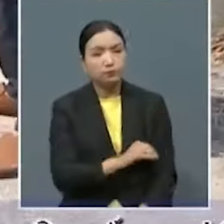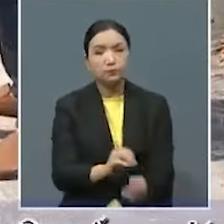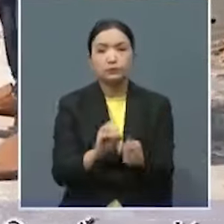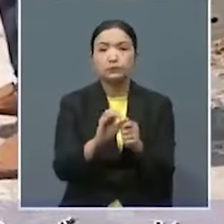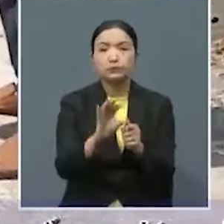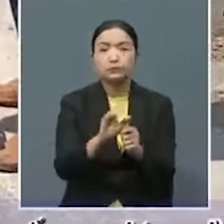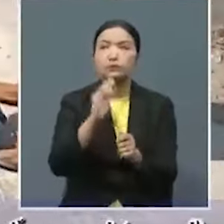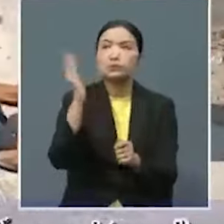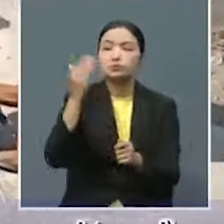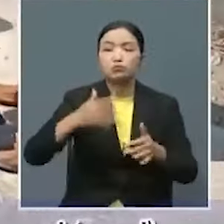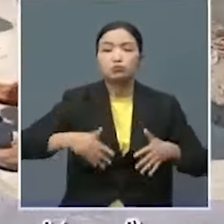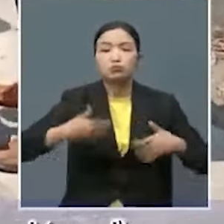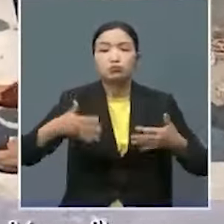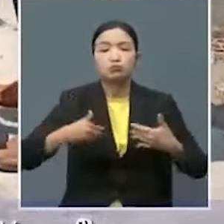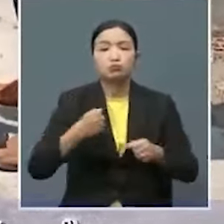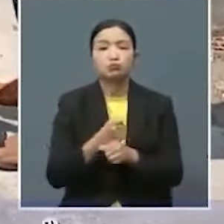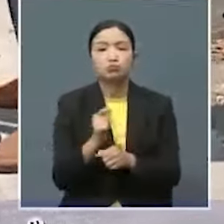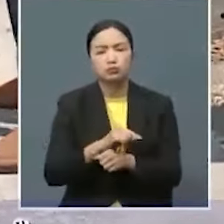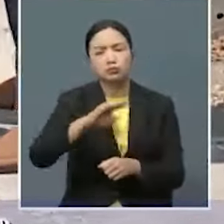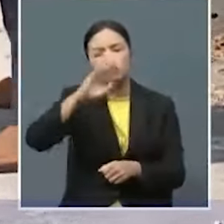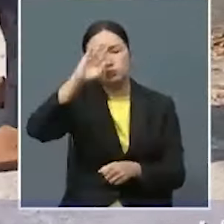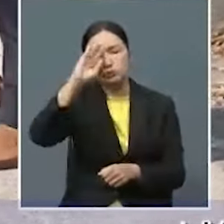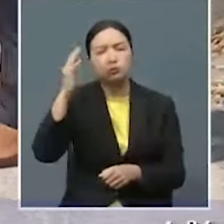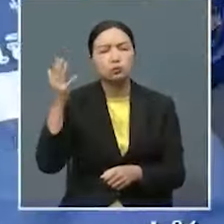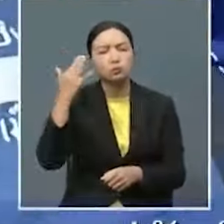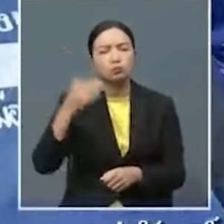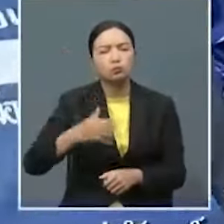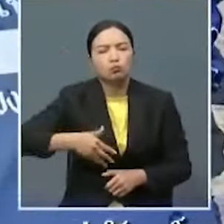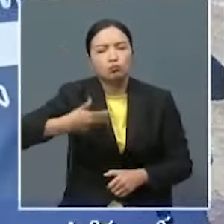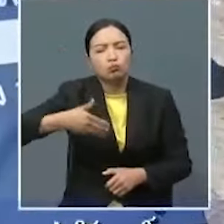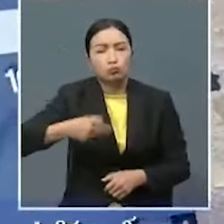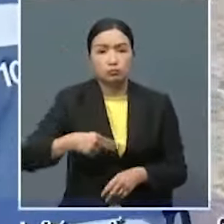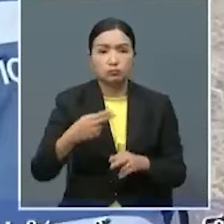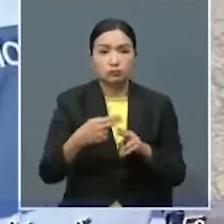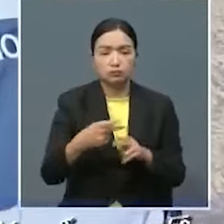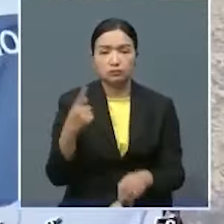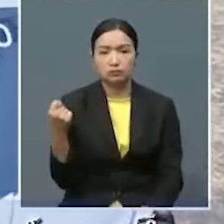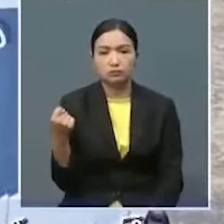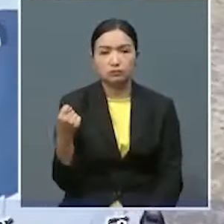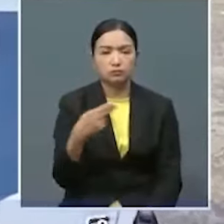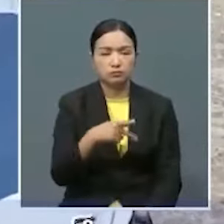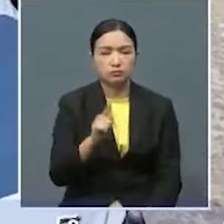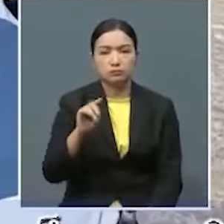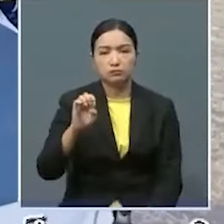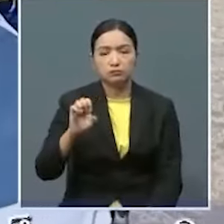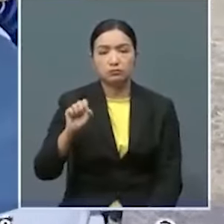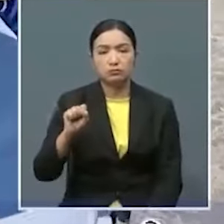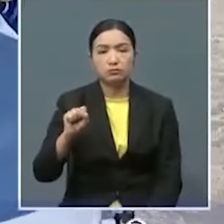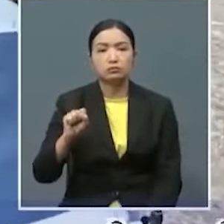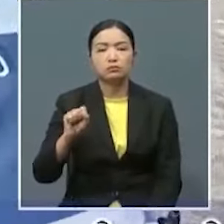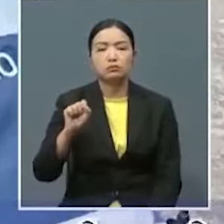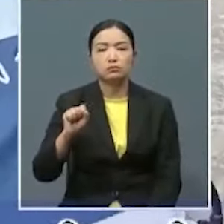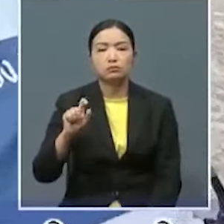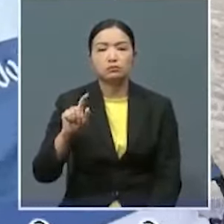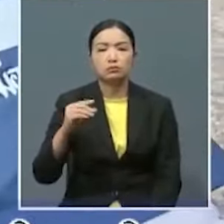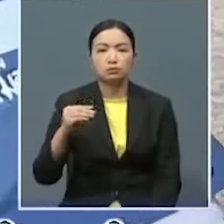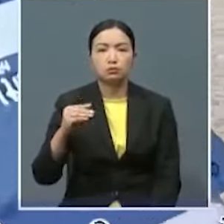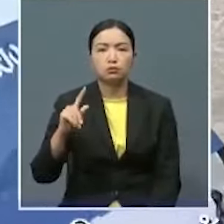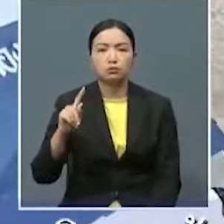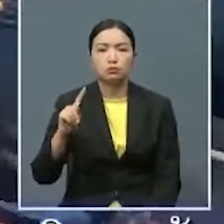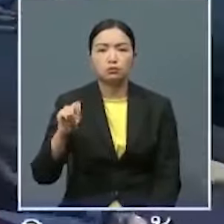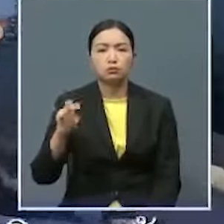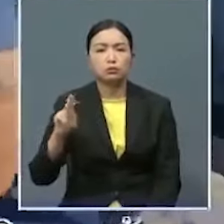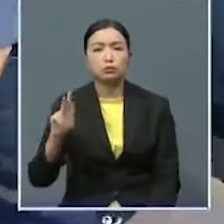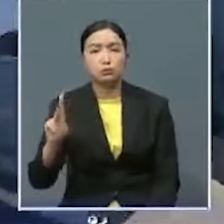ที่ร้อนจัดแบบนี้ก็คือภาวะโรคลมร้อนหรือว่าฮิสโตรกนั่นเองซึ่งเกิดจากภาวะที่ร่างกายร้อนจัดจนส่งผลกระท